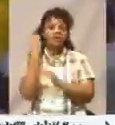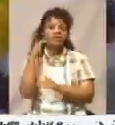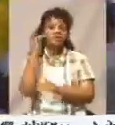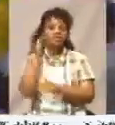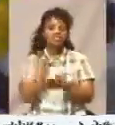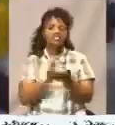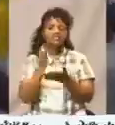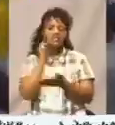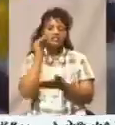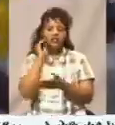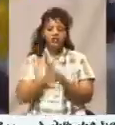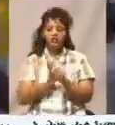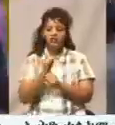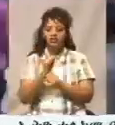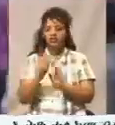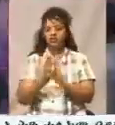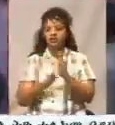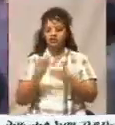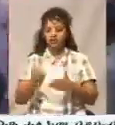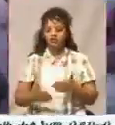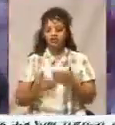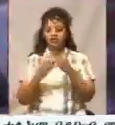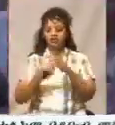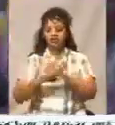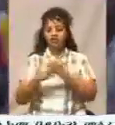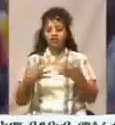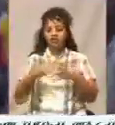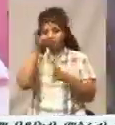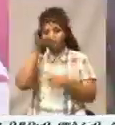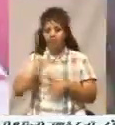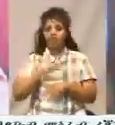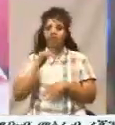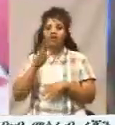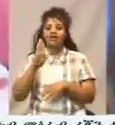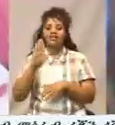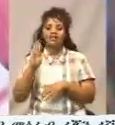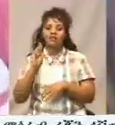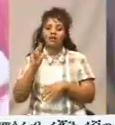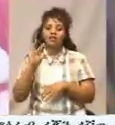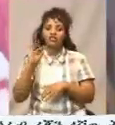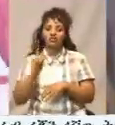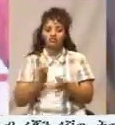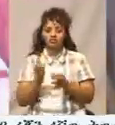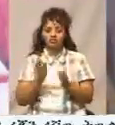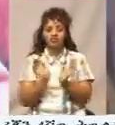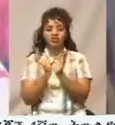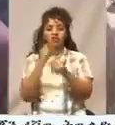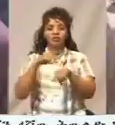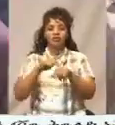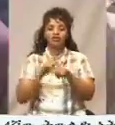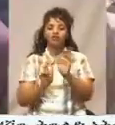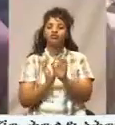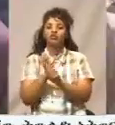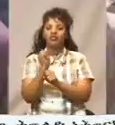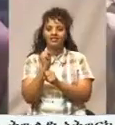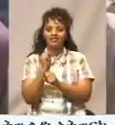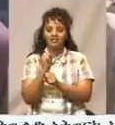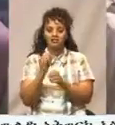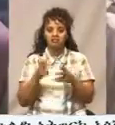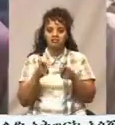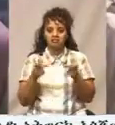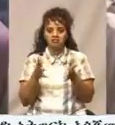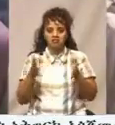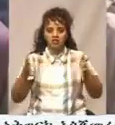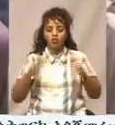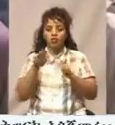ሚኒስትር ጽህፈት ቤት የዲሞክራሲ ስርዓት ግንባታ ዘርፍ አስተባባሪ አቶ ሞገስ ባልቻ እንደገለጹት ብልጽግና ፓርቲ የዲሞክራሲ ምህዳሩን በማስፋት